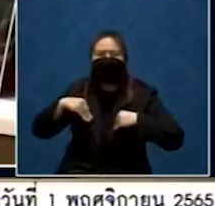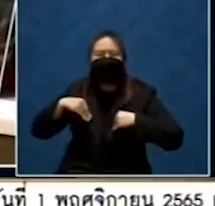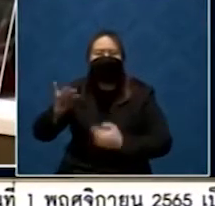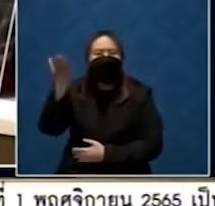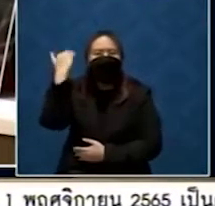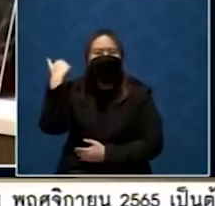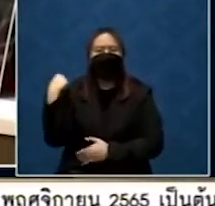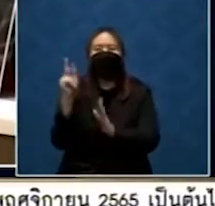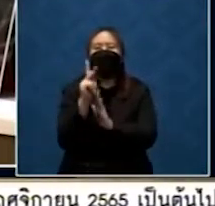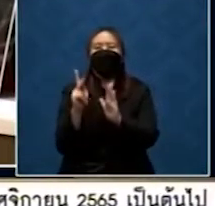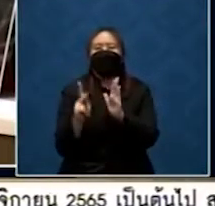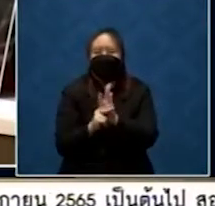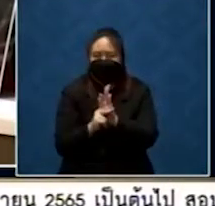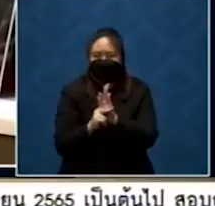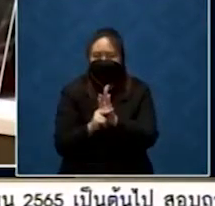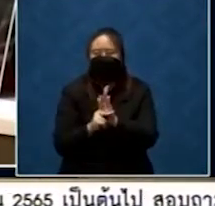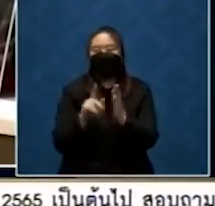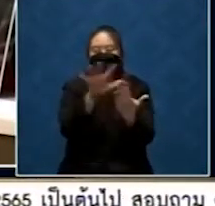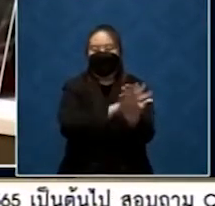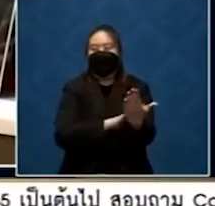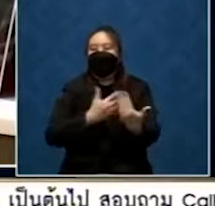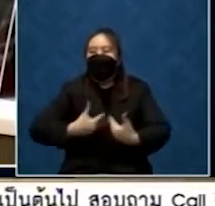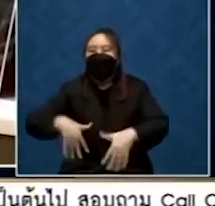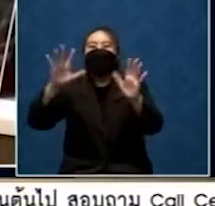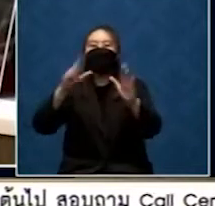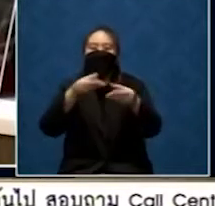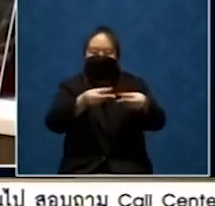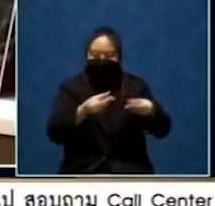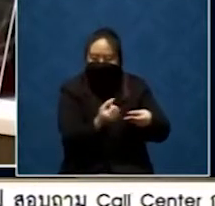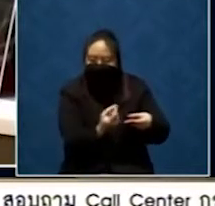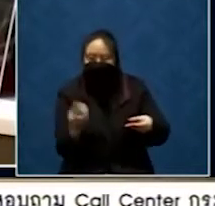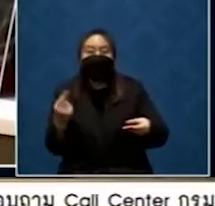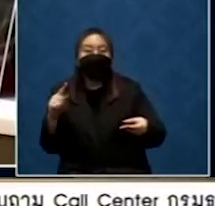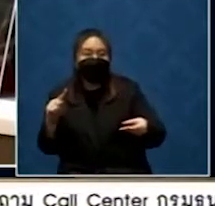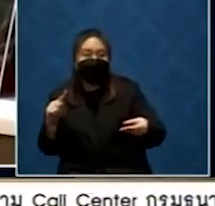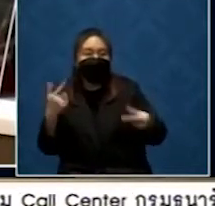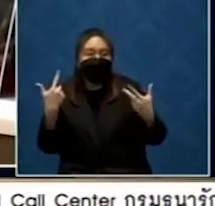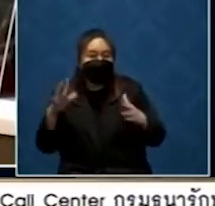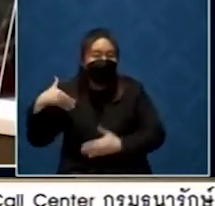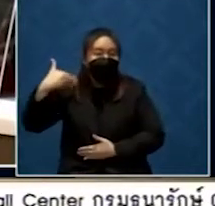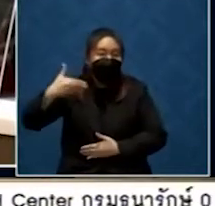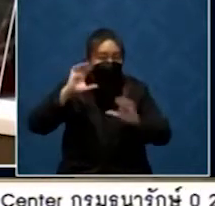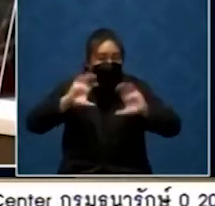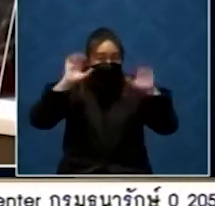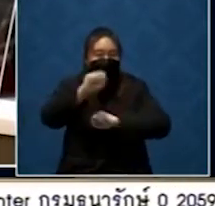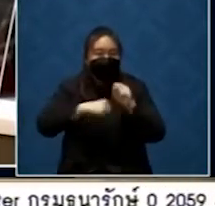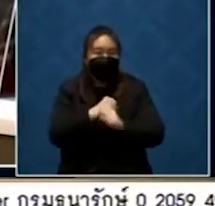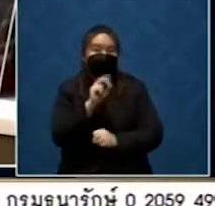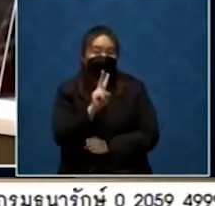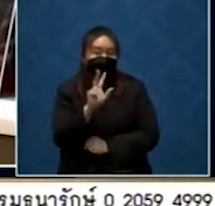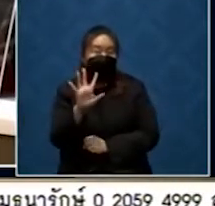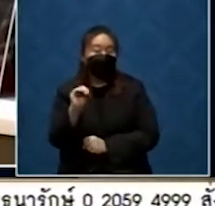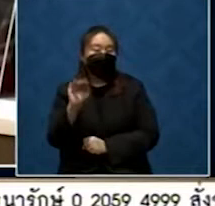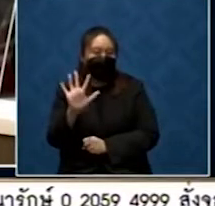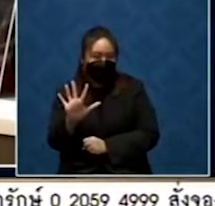ฎหมายขายชาติ11ฉบับรัฐบาลต่อมาซึ่งมาปี45ก็จำเป็นต้อง